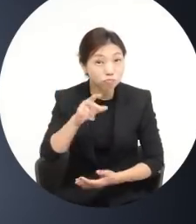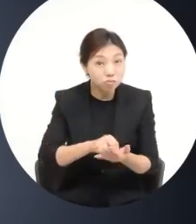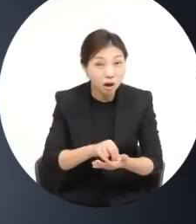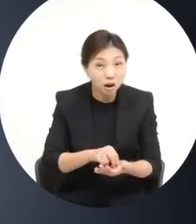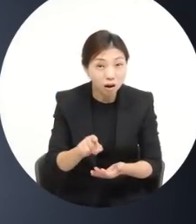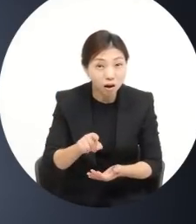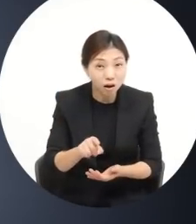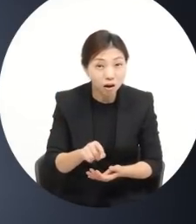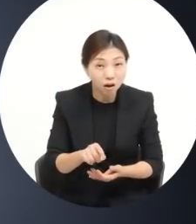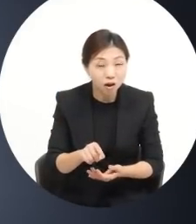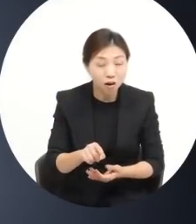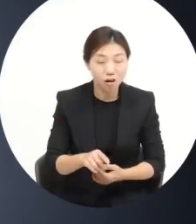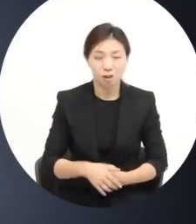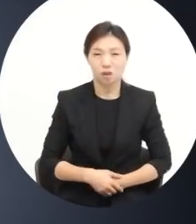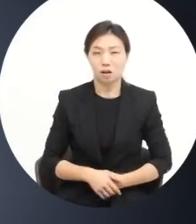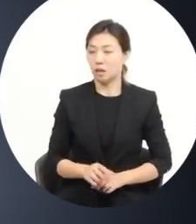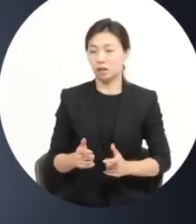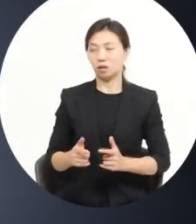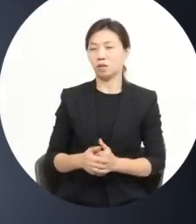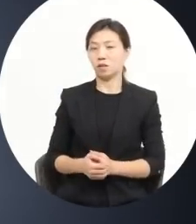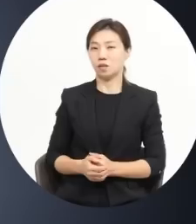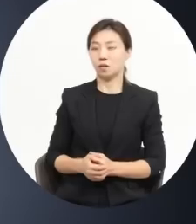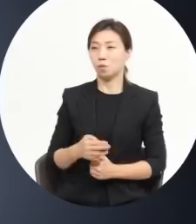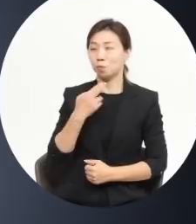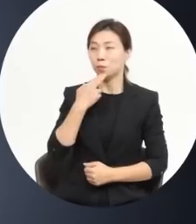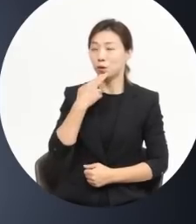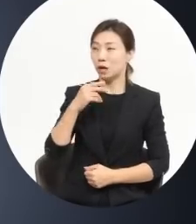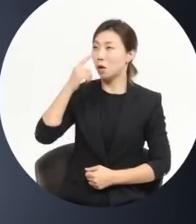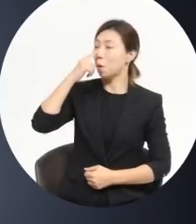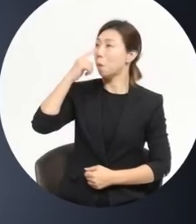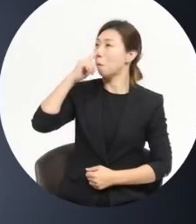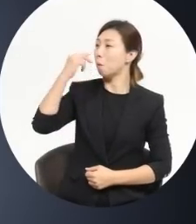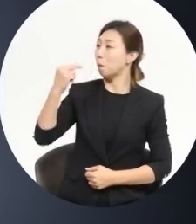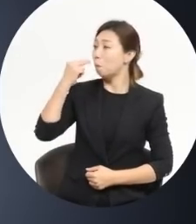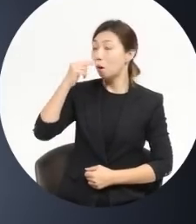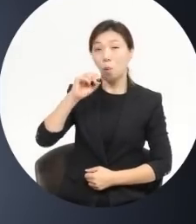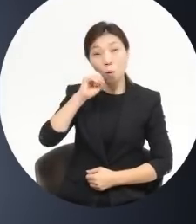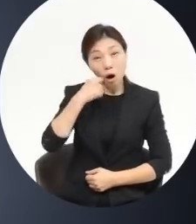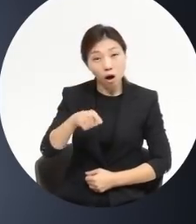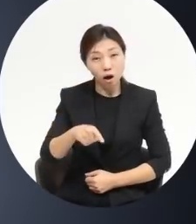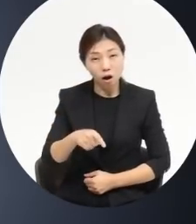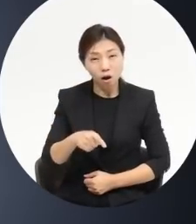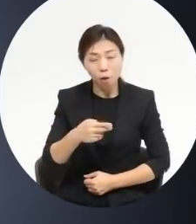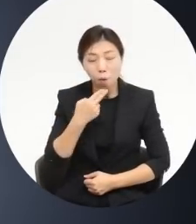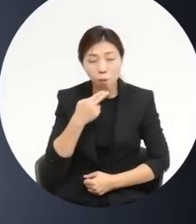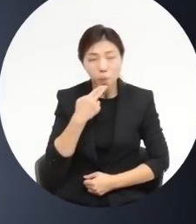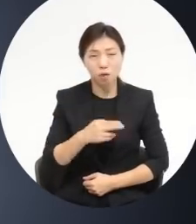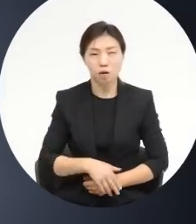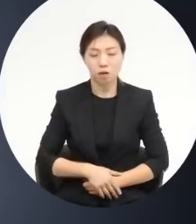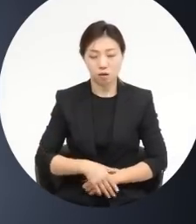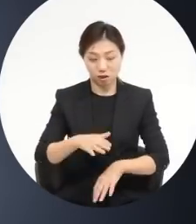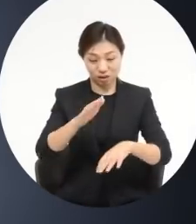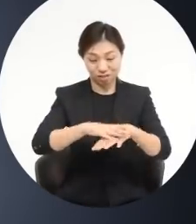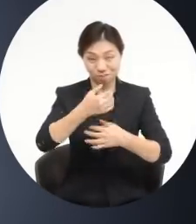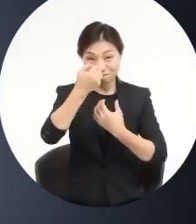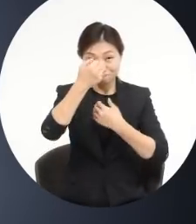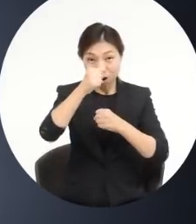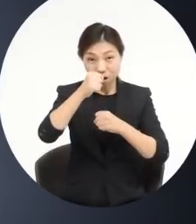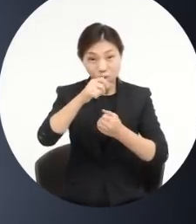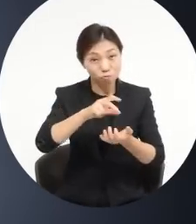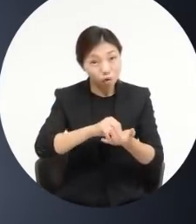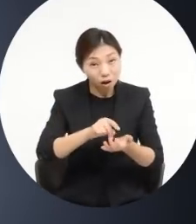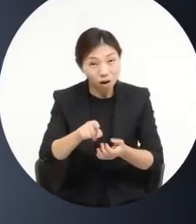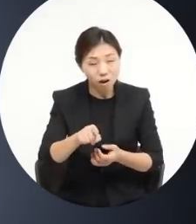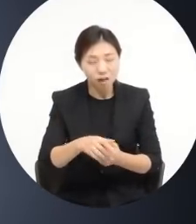아니요. 코에 이상 있어요? 없습니다. 그럼 손에 이상이 있어요? 없습니다. 발에 이상이,